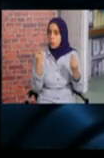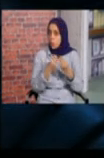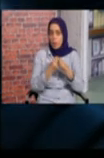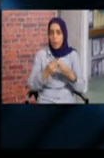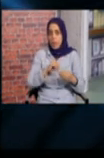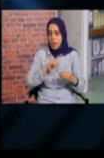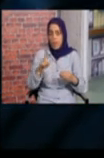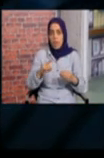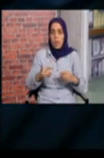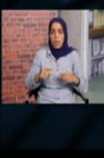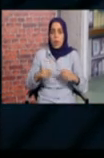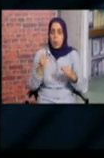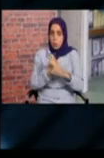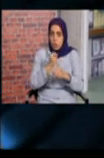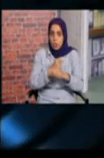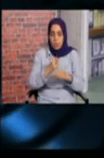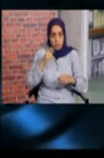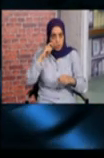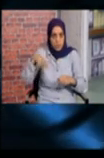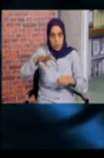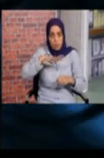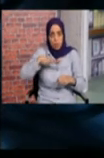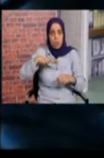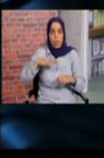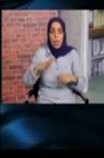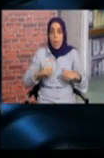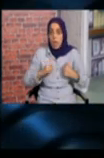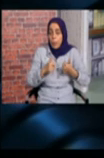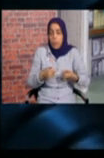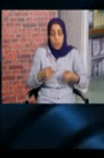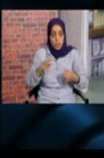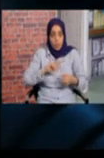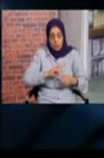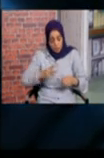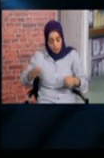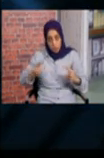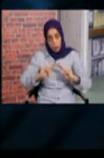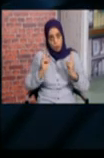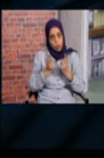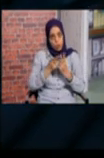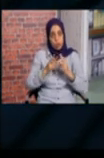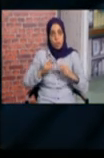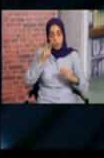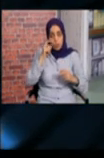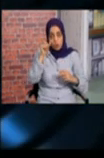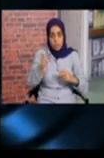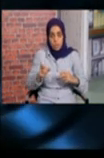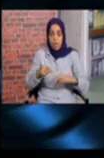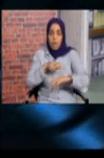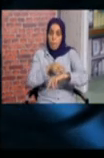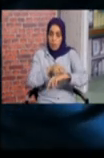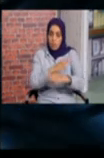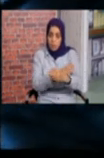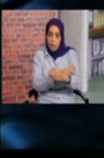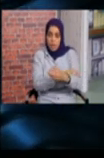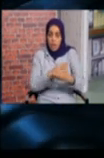مدمن متعافي او شخص مر بالتجربه دي، فاحنا فعلا محتاجين نغير النظره وناكد ان الشخص ده شخص مريض يستحق